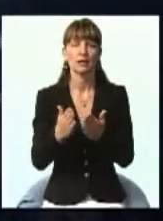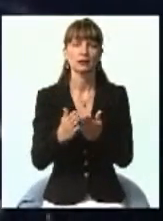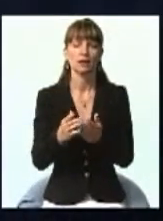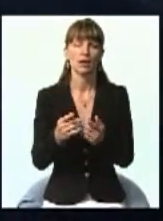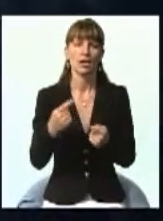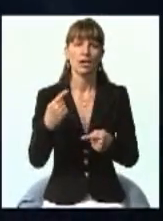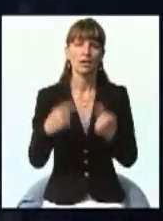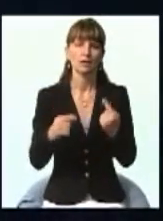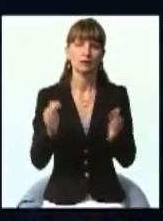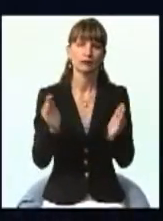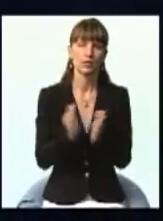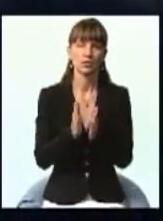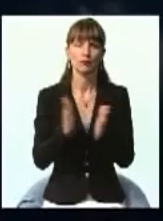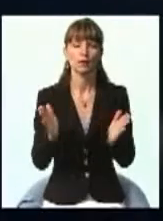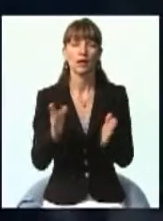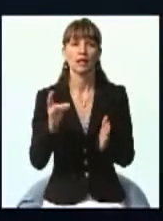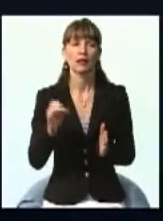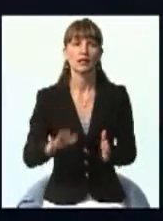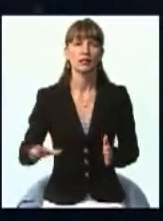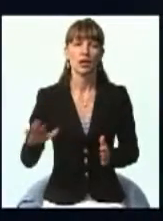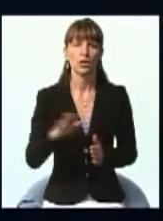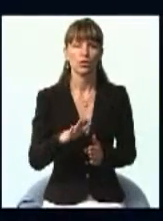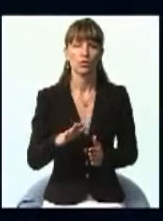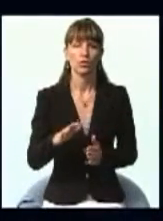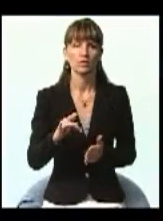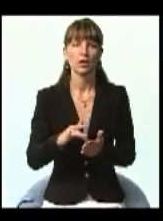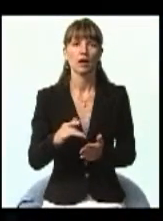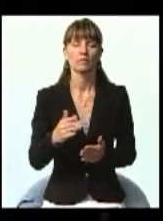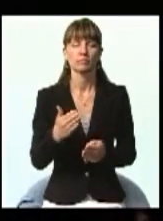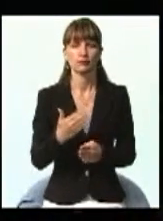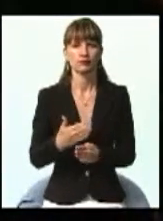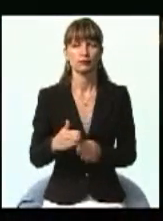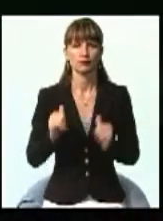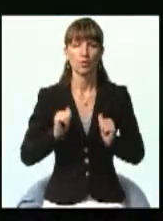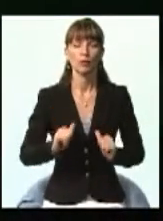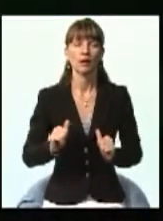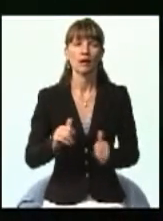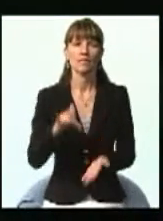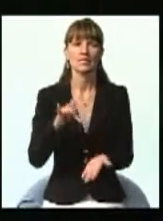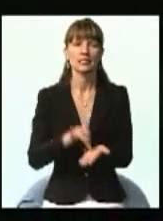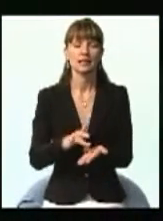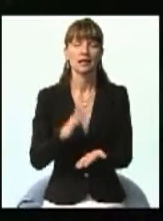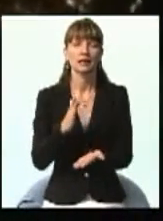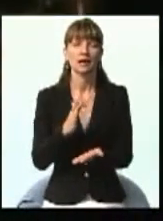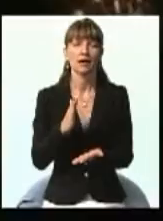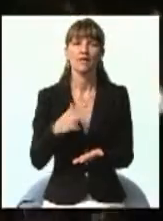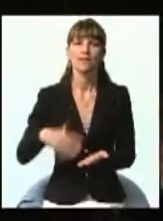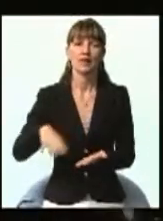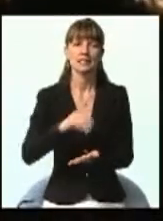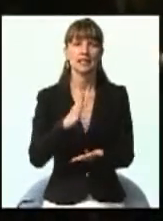полюсів – найменша, а на території України – помірна. Усе на нашій планеті відбувається за рухом